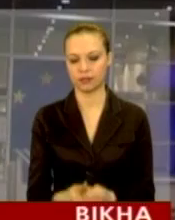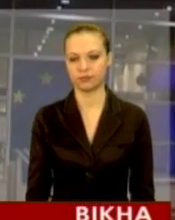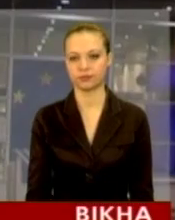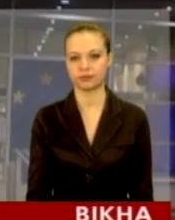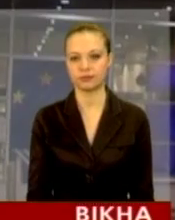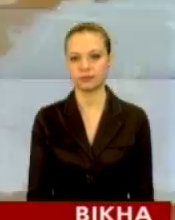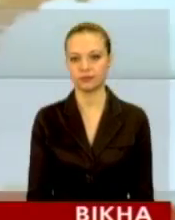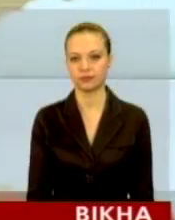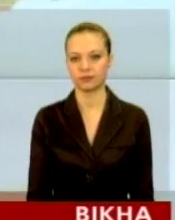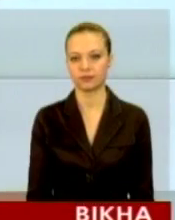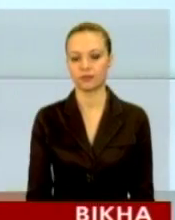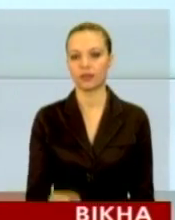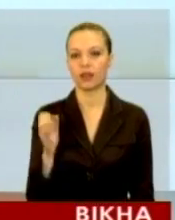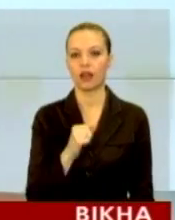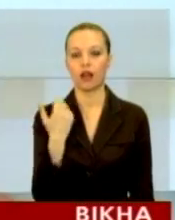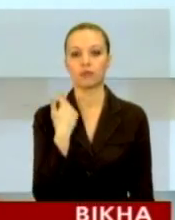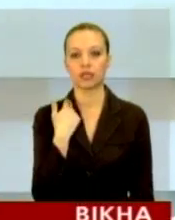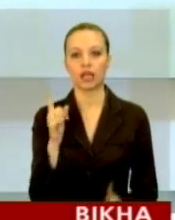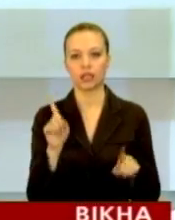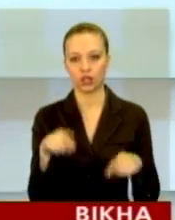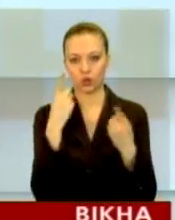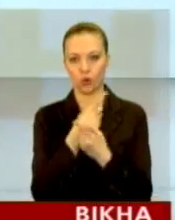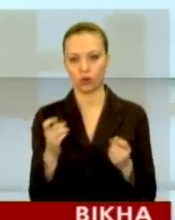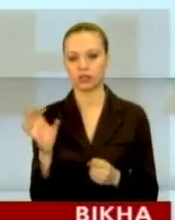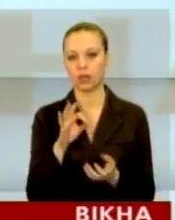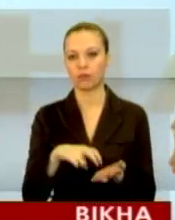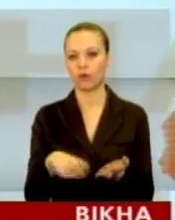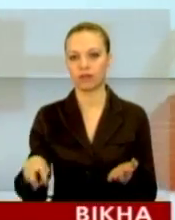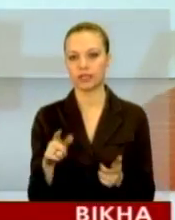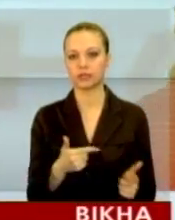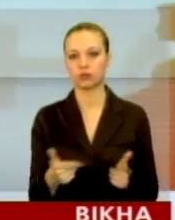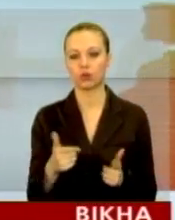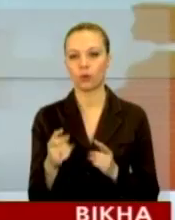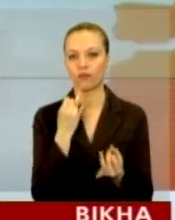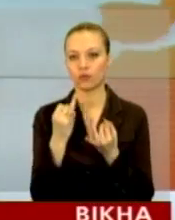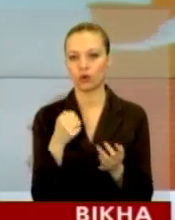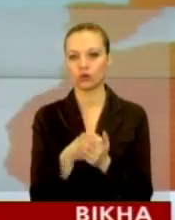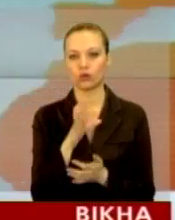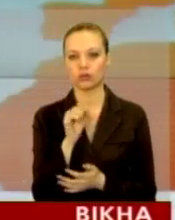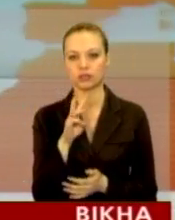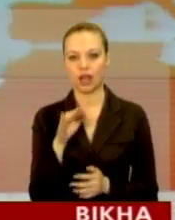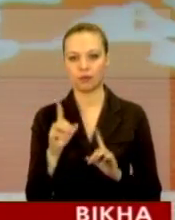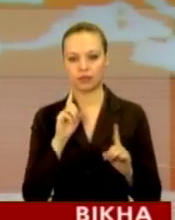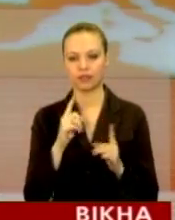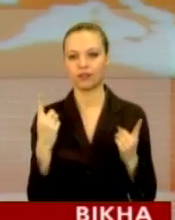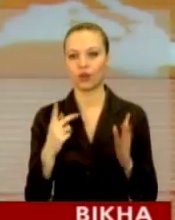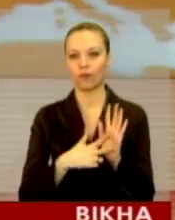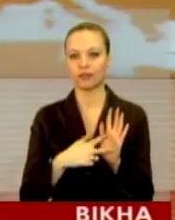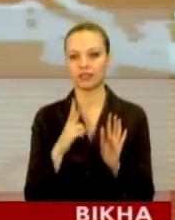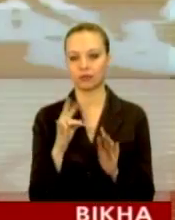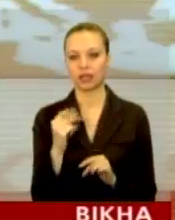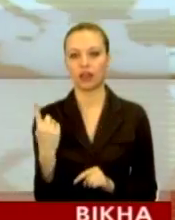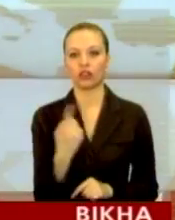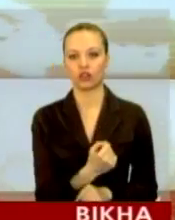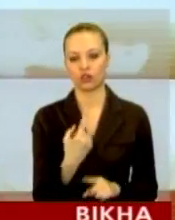«Вікна», СТБ. Велика Британія теж оголосила про вихід із підготовчих перемов до саміту Великої Вісімки поки що на тиждень.